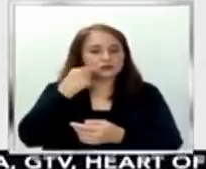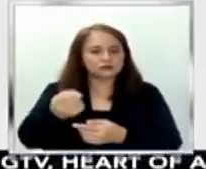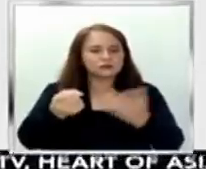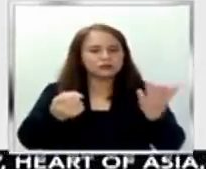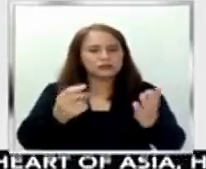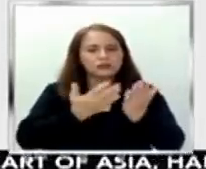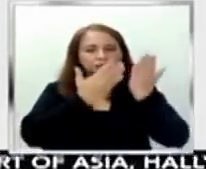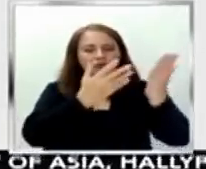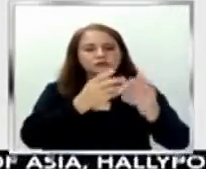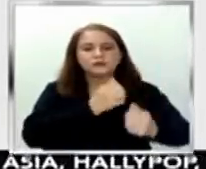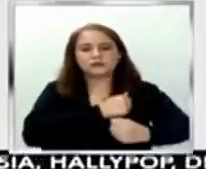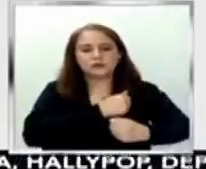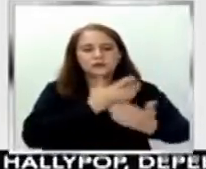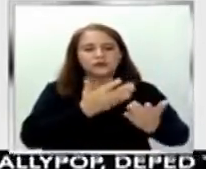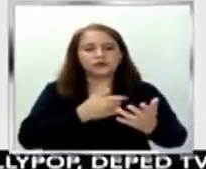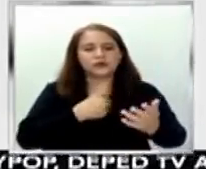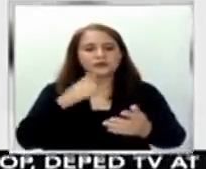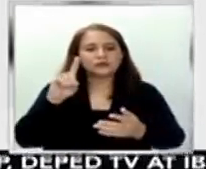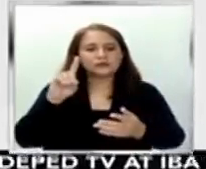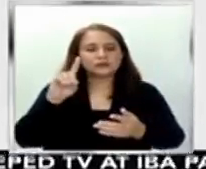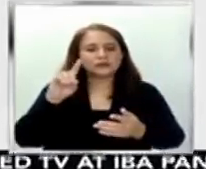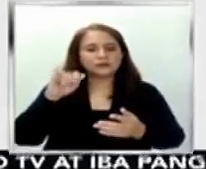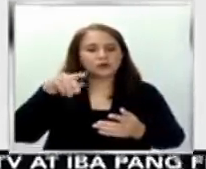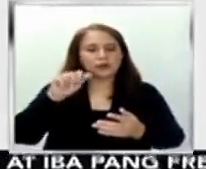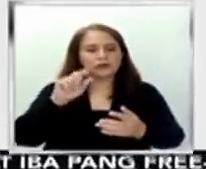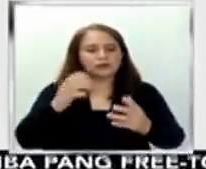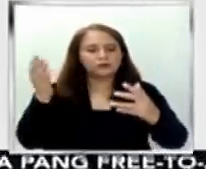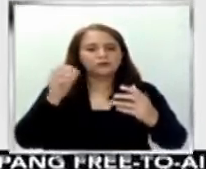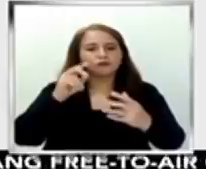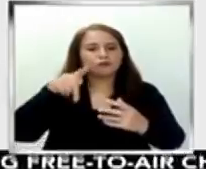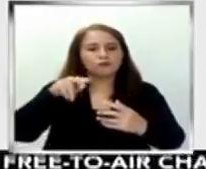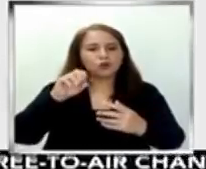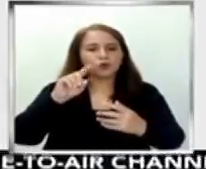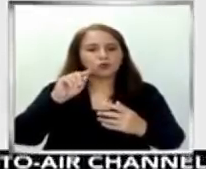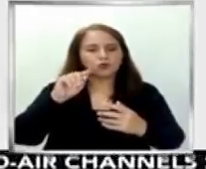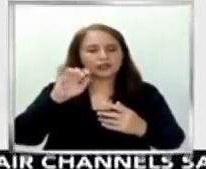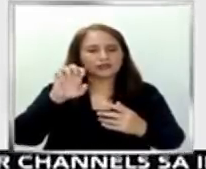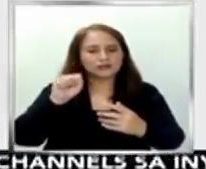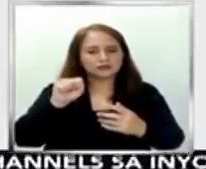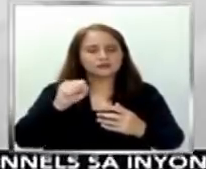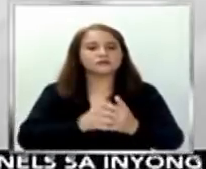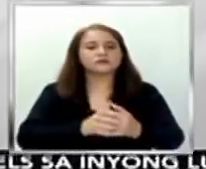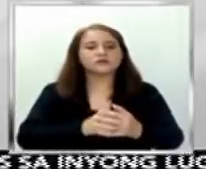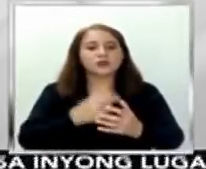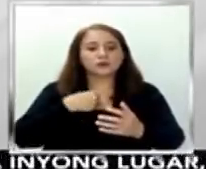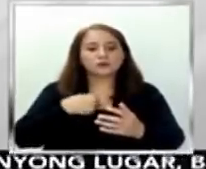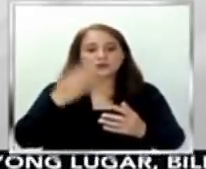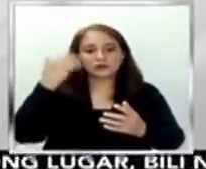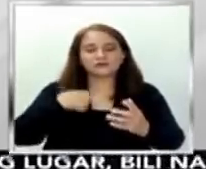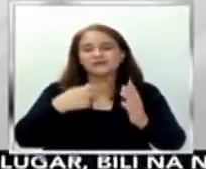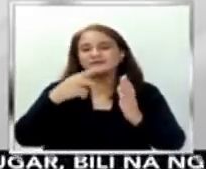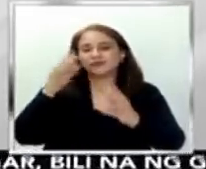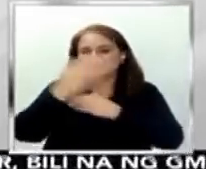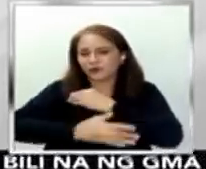militar bago maghain ng diplomatic protest. Tinawag ni Locsin na fist in the iron glove ng armed forces ang foreign policy. Sa isang pahayag,